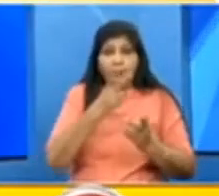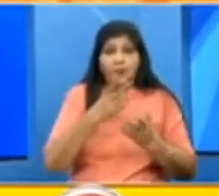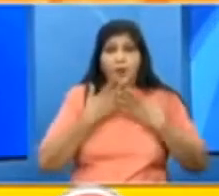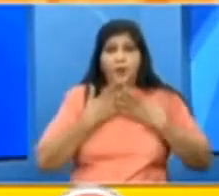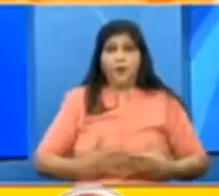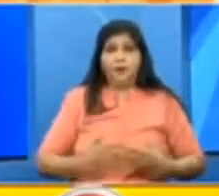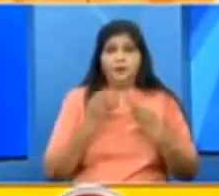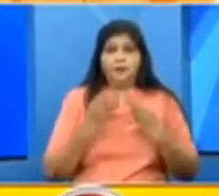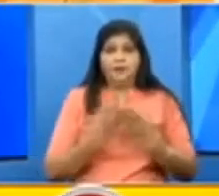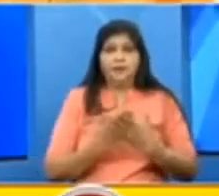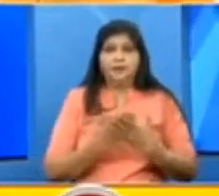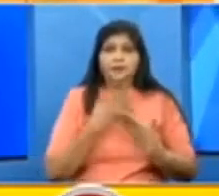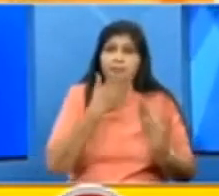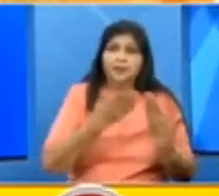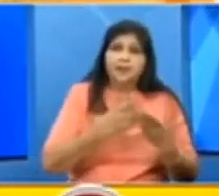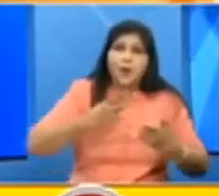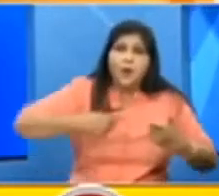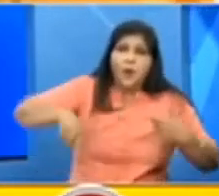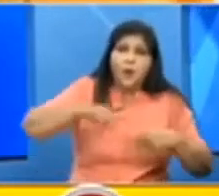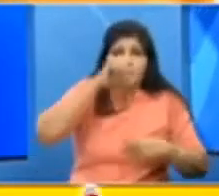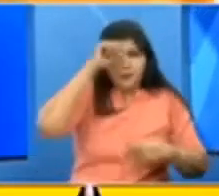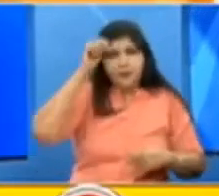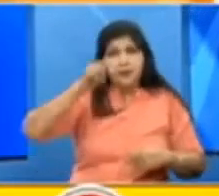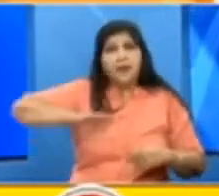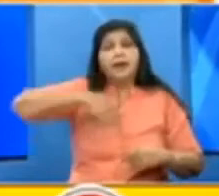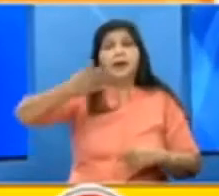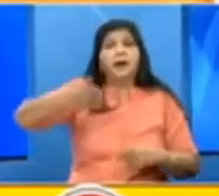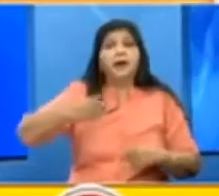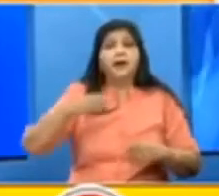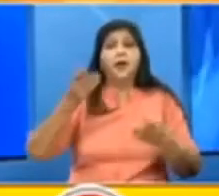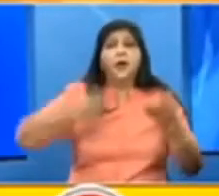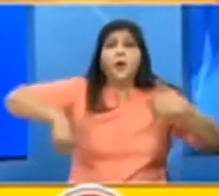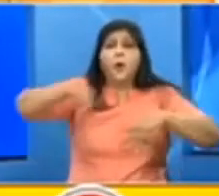रहिए। सभी देशवासियों को आने